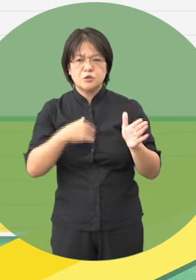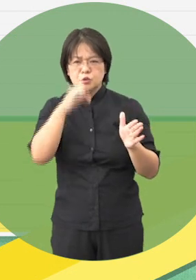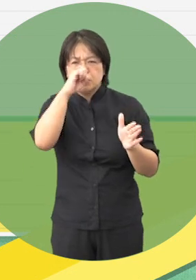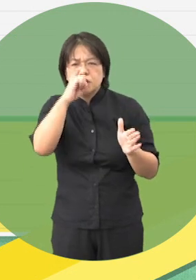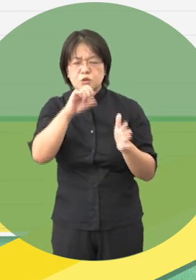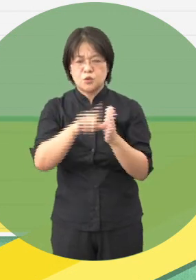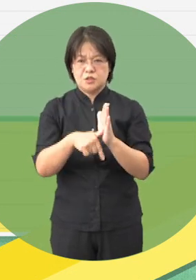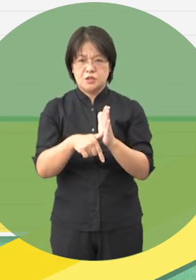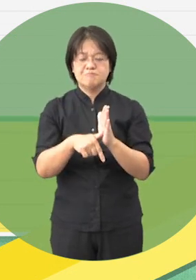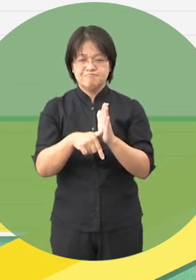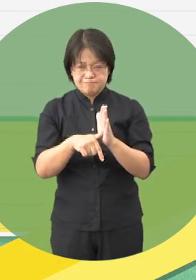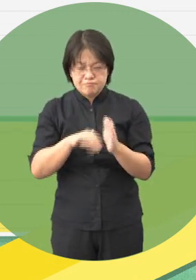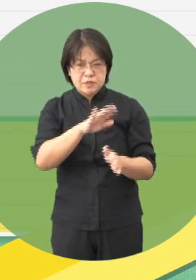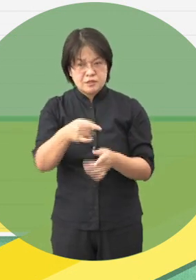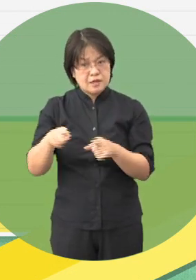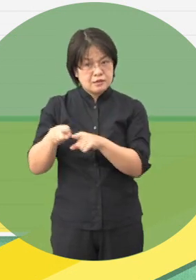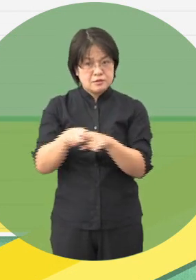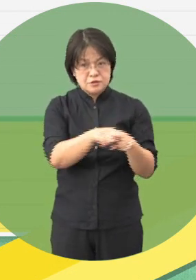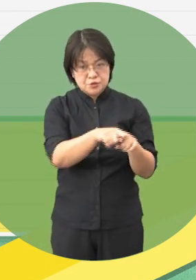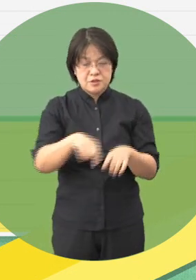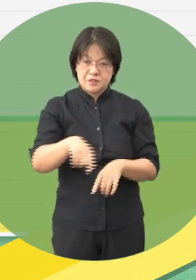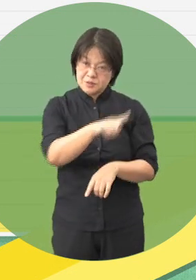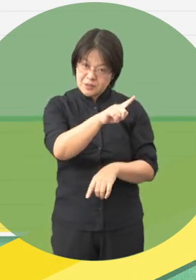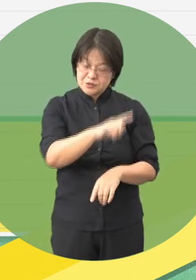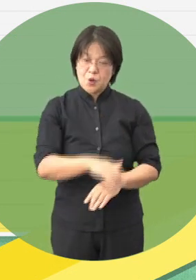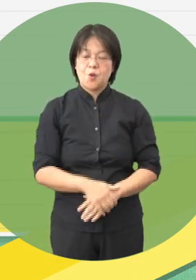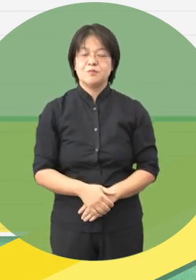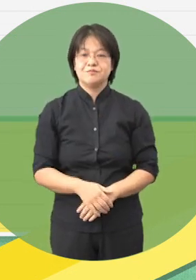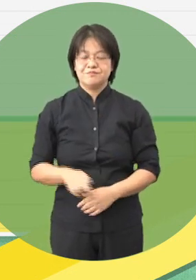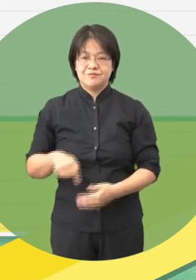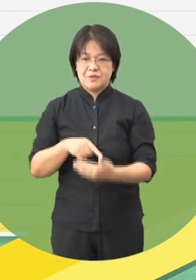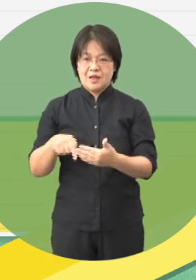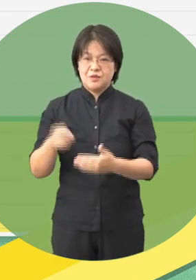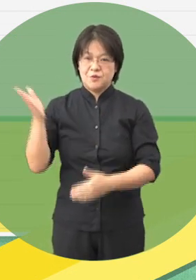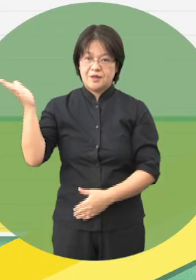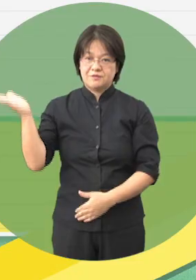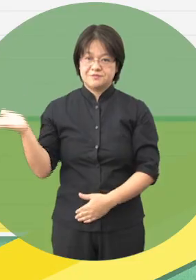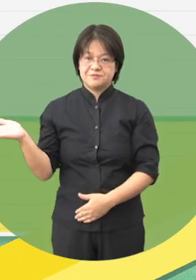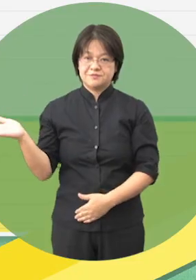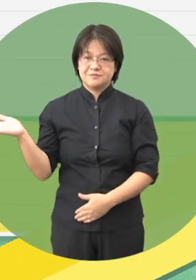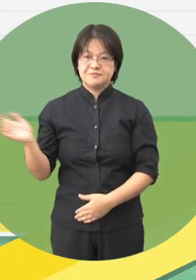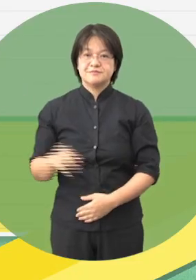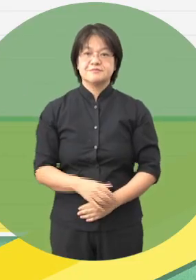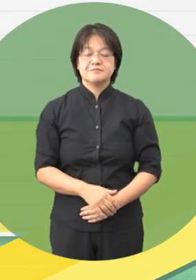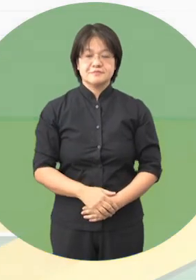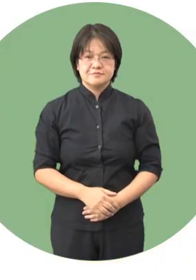掛け合って投票に行きましょうシクはご覧のところまで